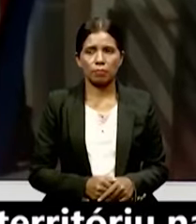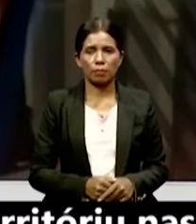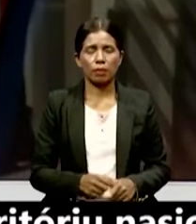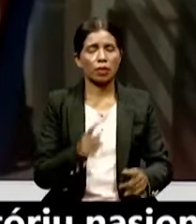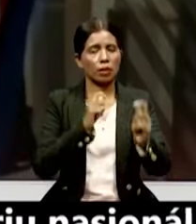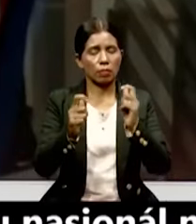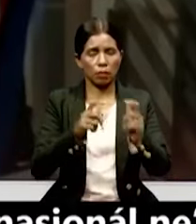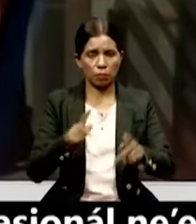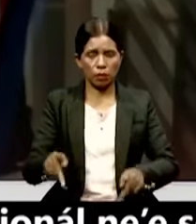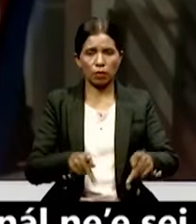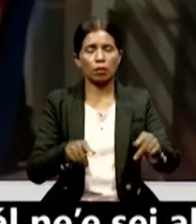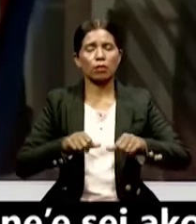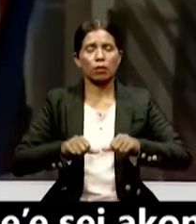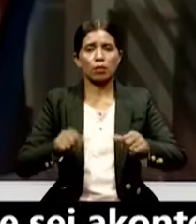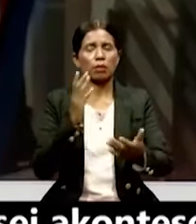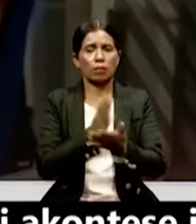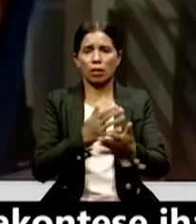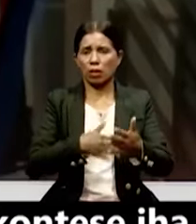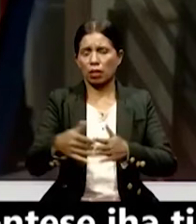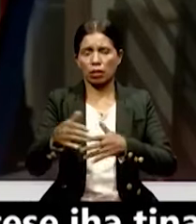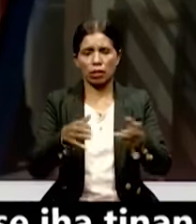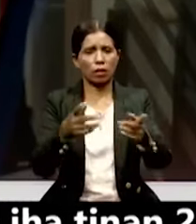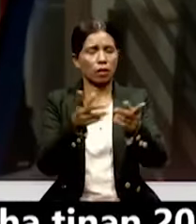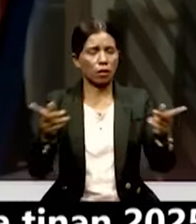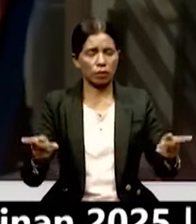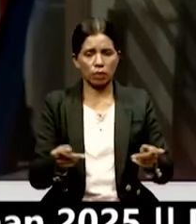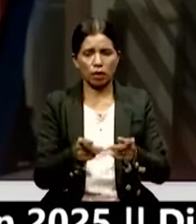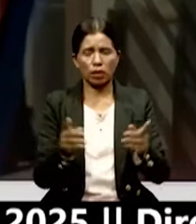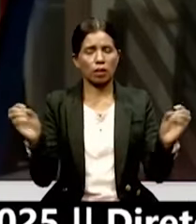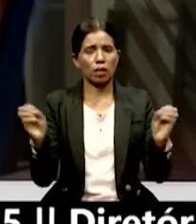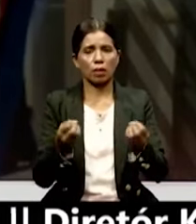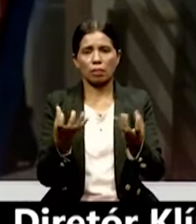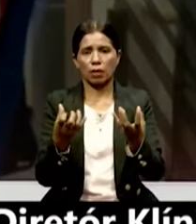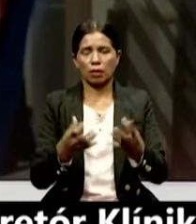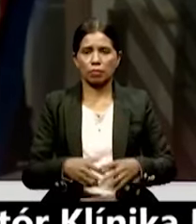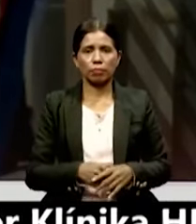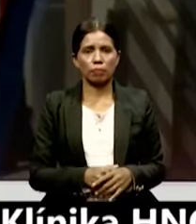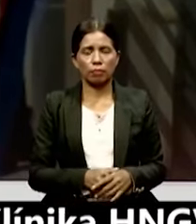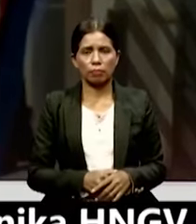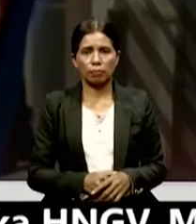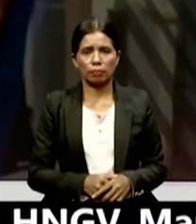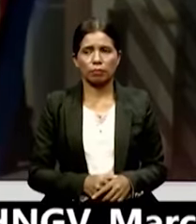Transporte público continua para Arbiro, também estacionamento lá suficiente.